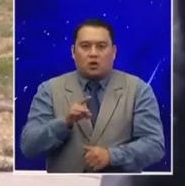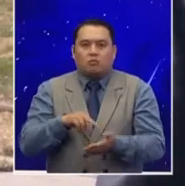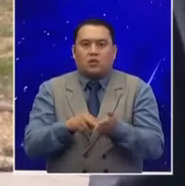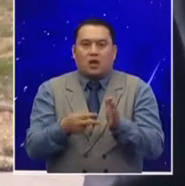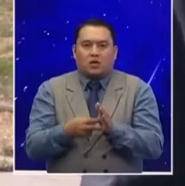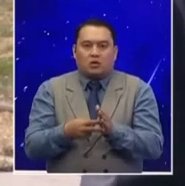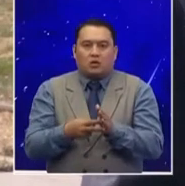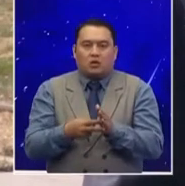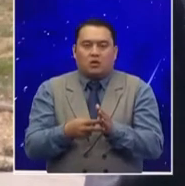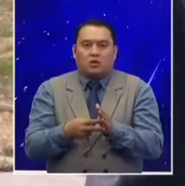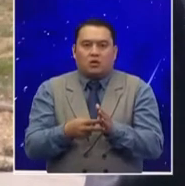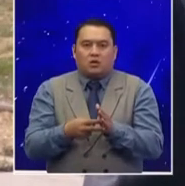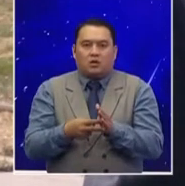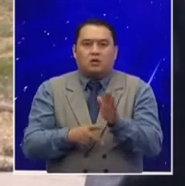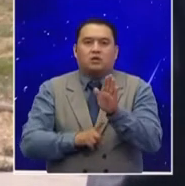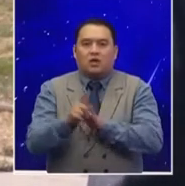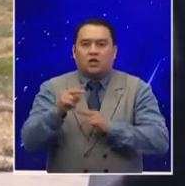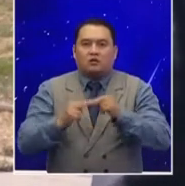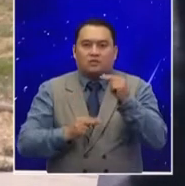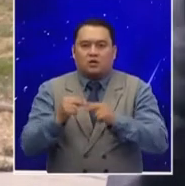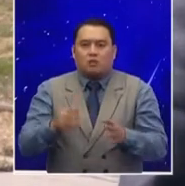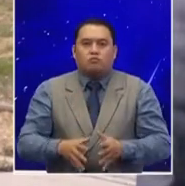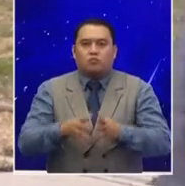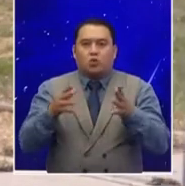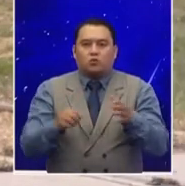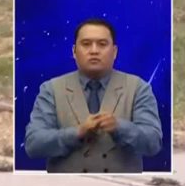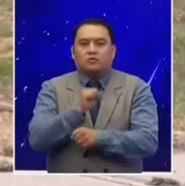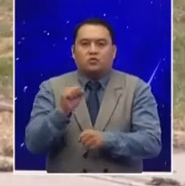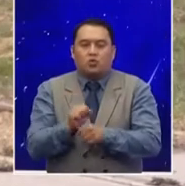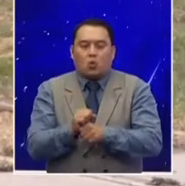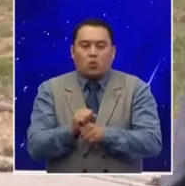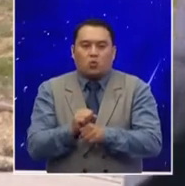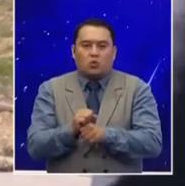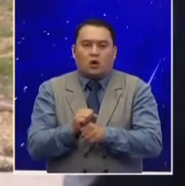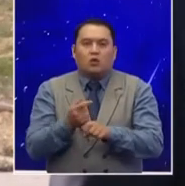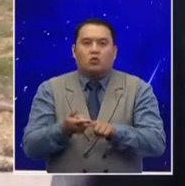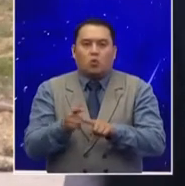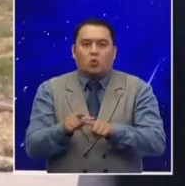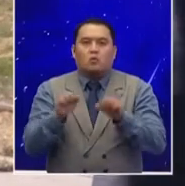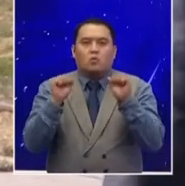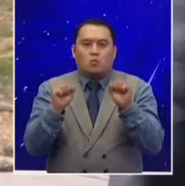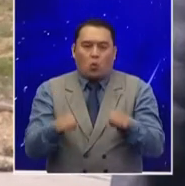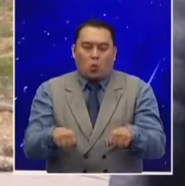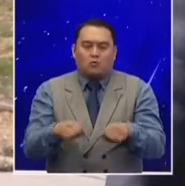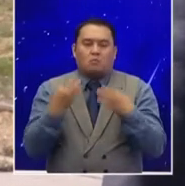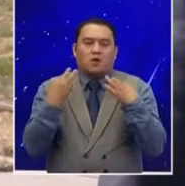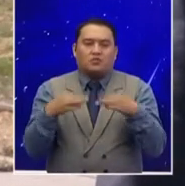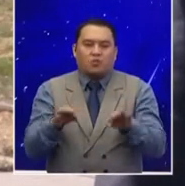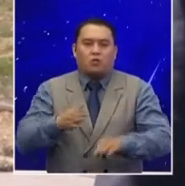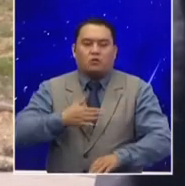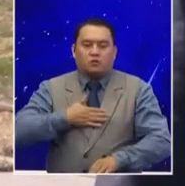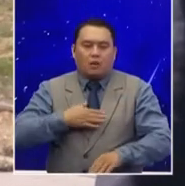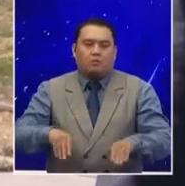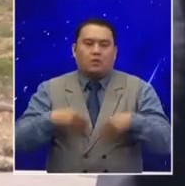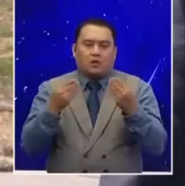планируется уже в принципе, начало строительства большой подстанции 110 на 10, которая может позволить нам тоже